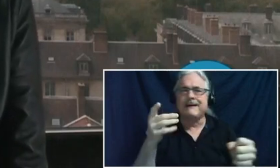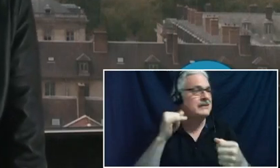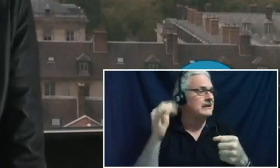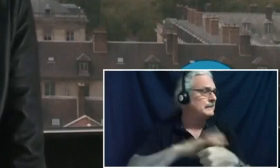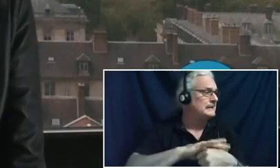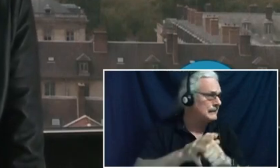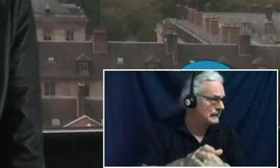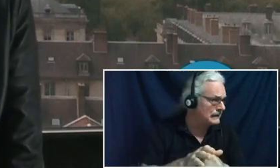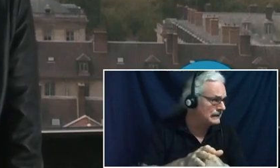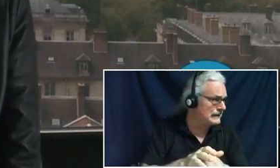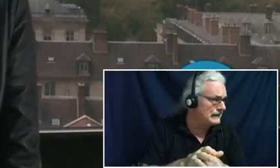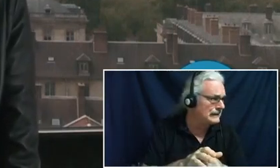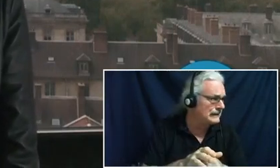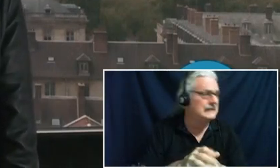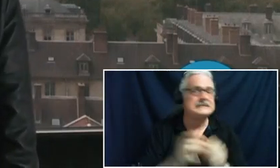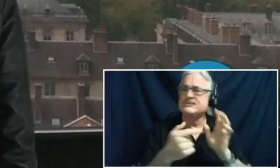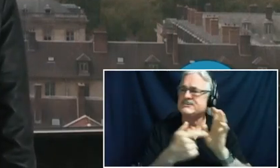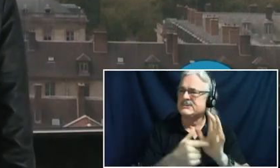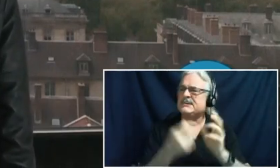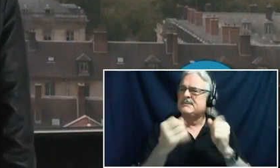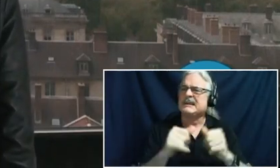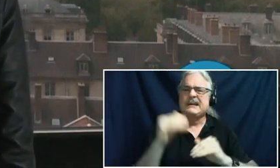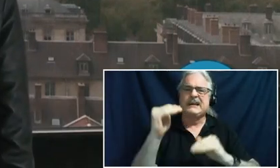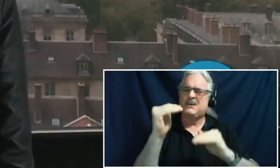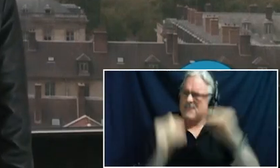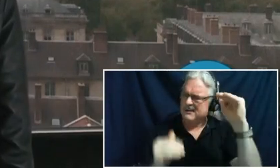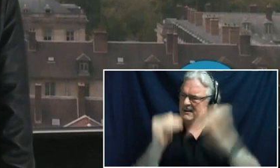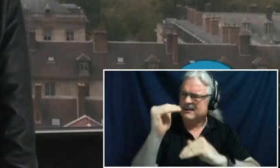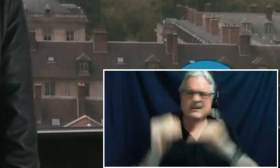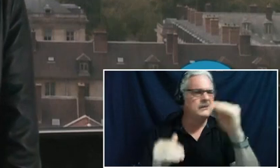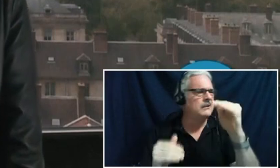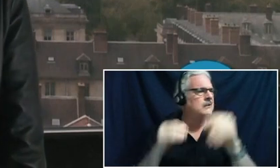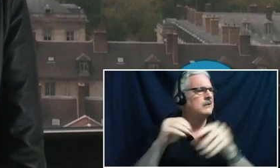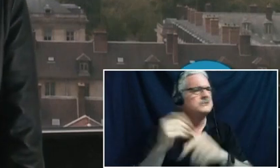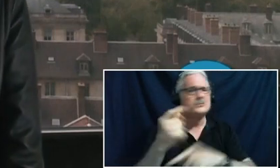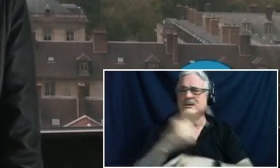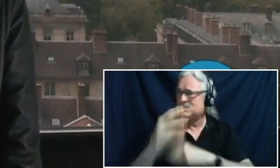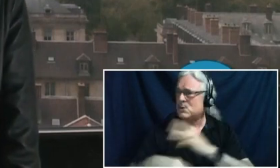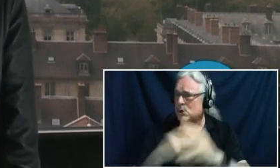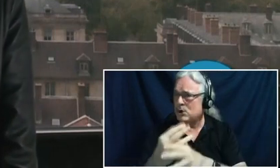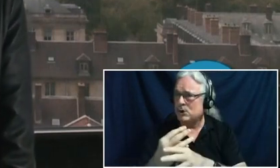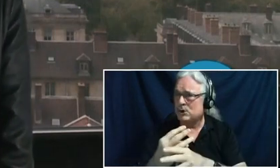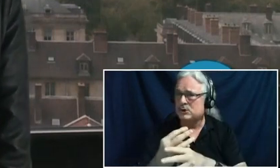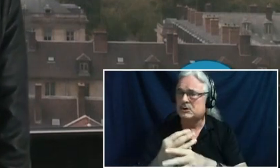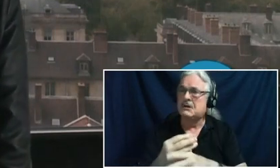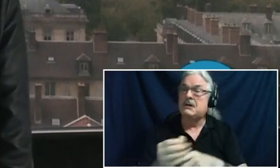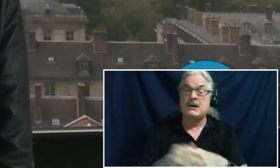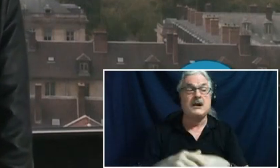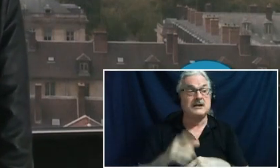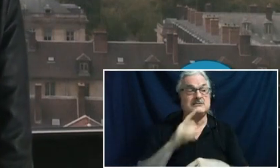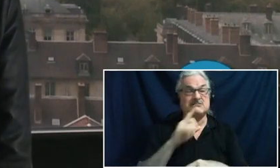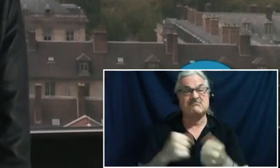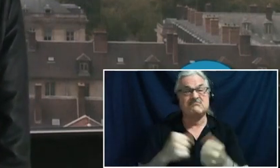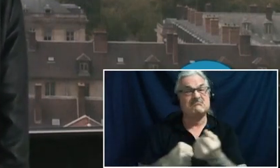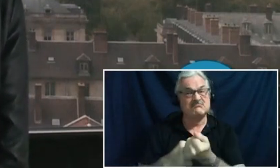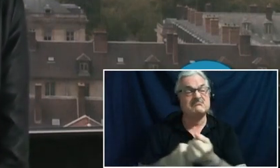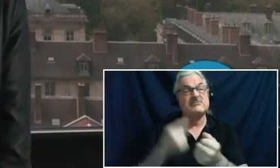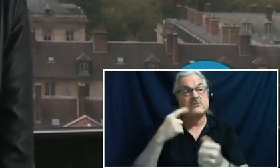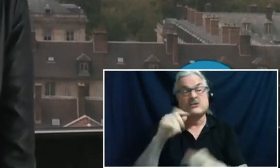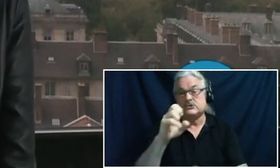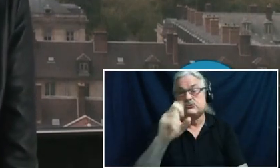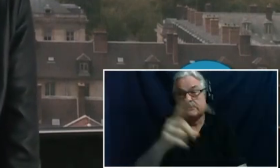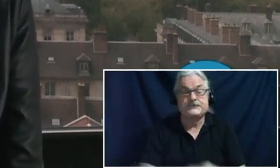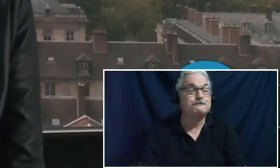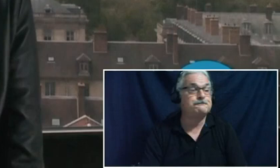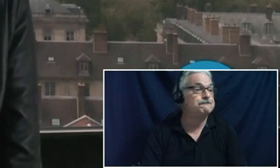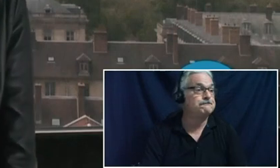la COVID-19. Comme le philosophe sénégalais l'a dit, le projecteur glacial et implacable de la pandémie a révélé nombre